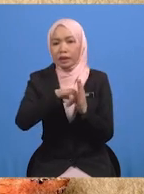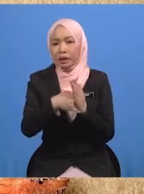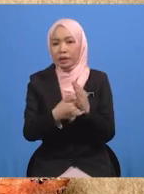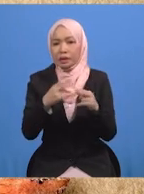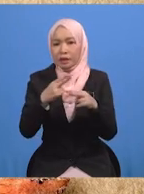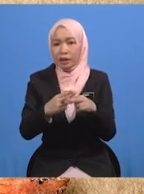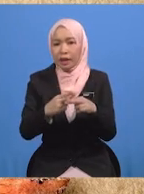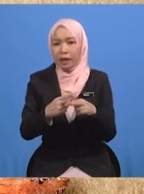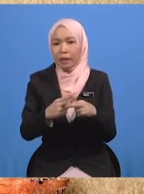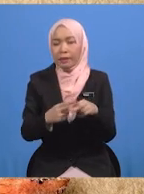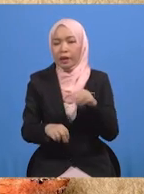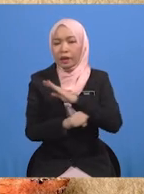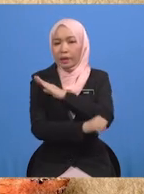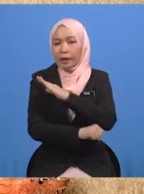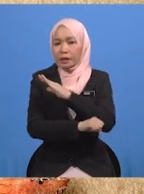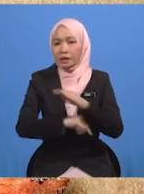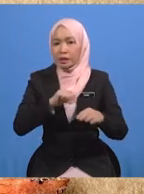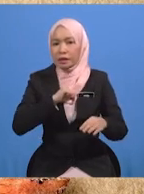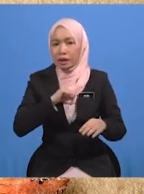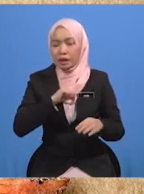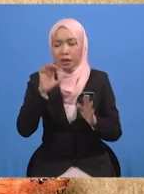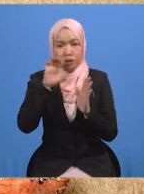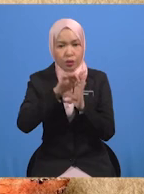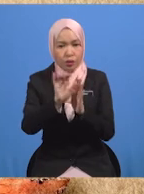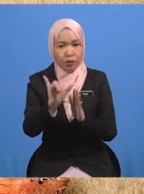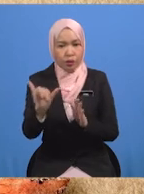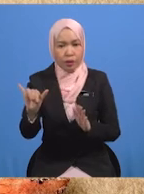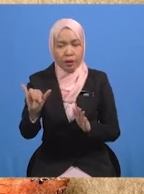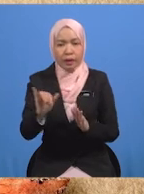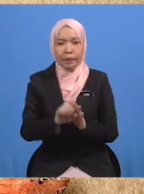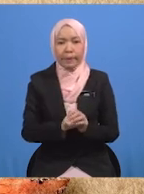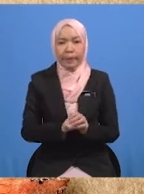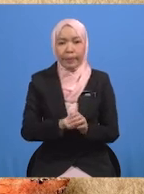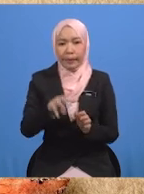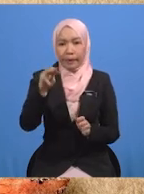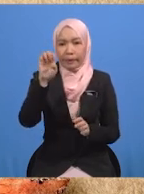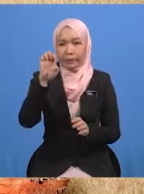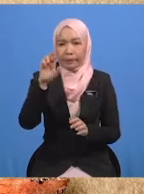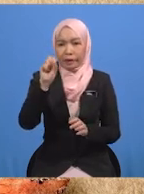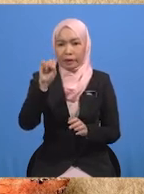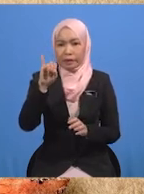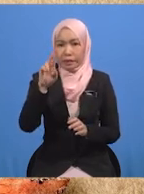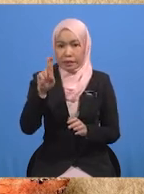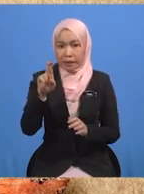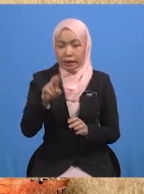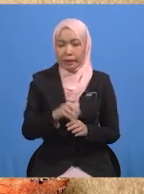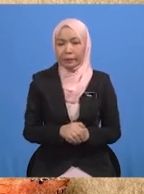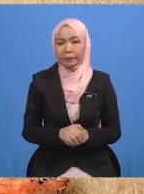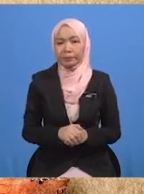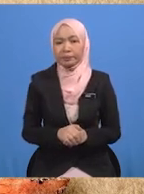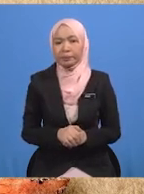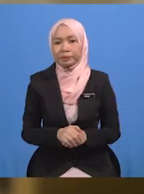sendiri. Contohnya seperti Mesir, bangsa Arab, bangsa Turki, Kurdish dan